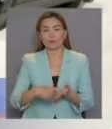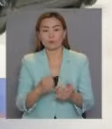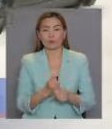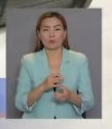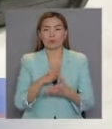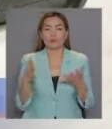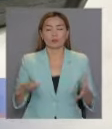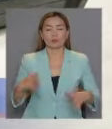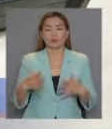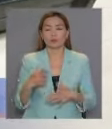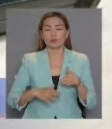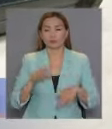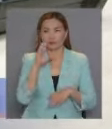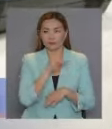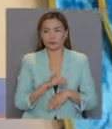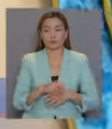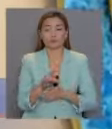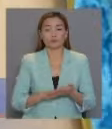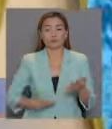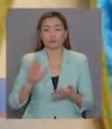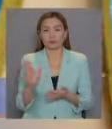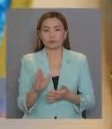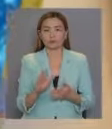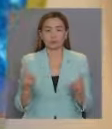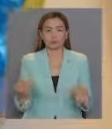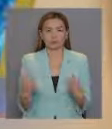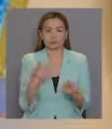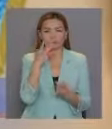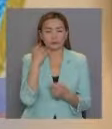делать больше человеческих движений. В дальнейшем будут внедрять и